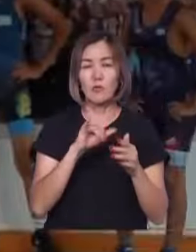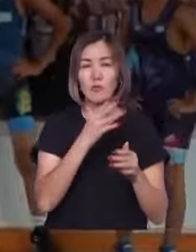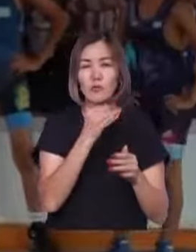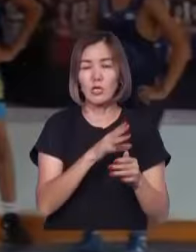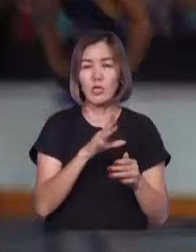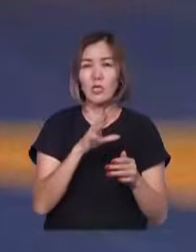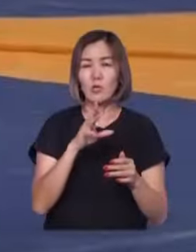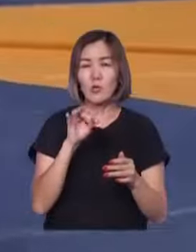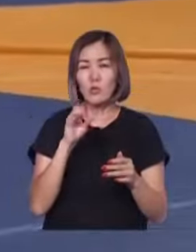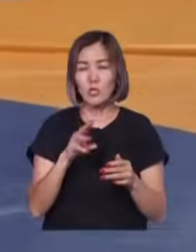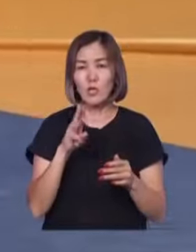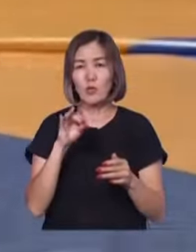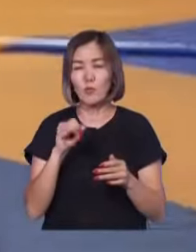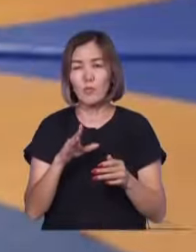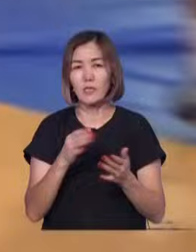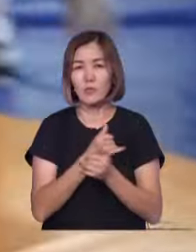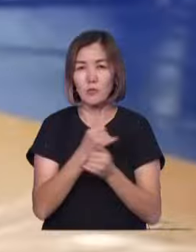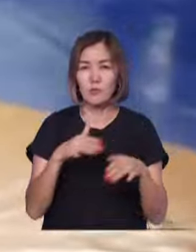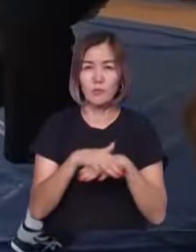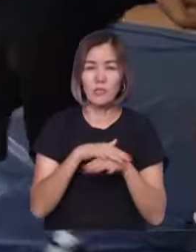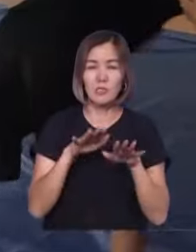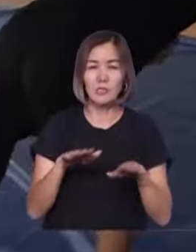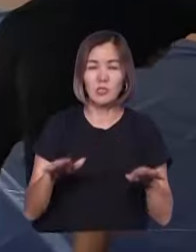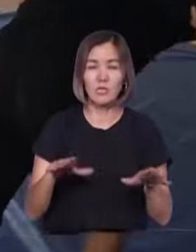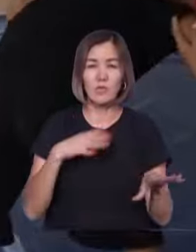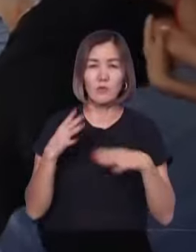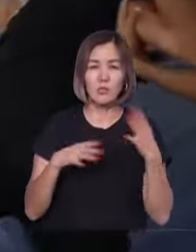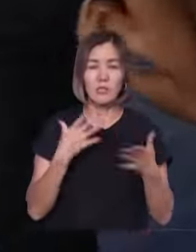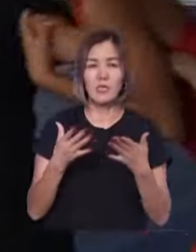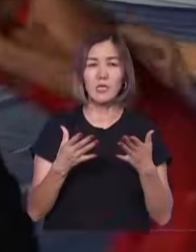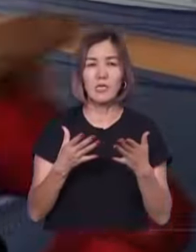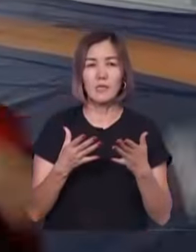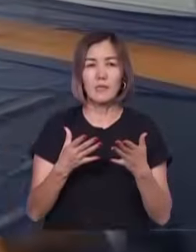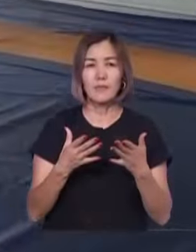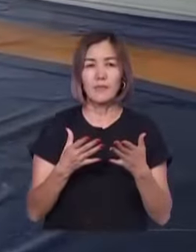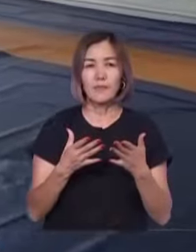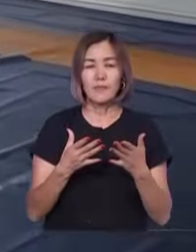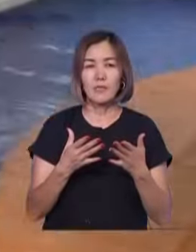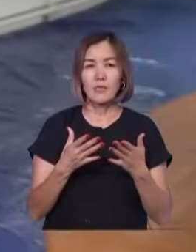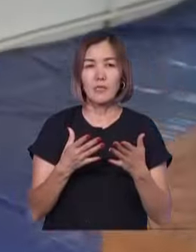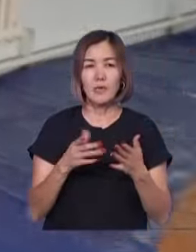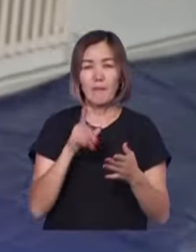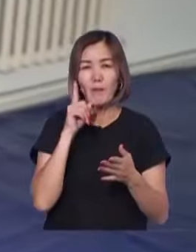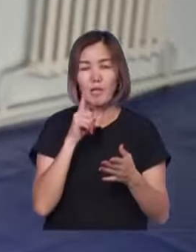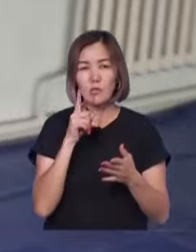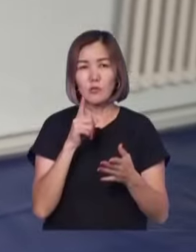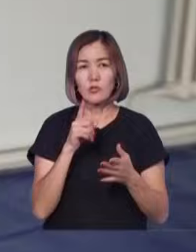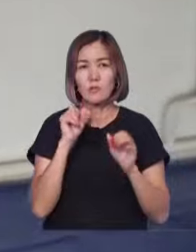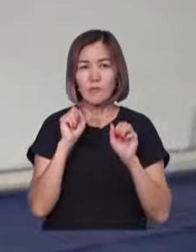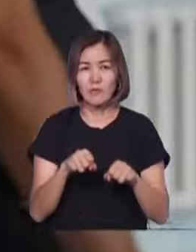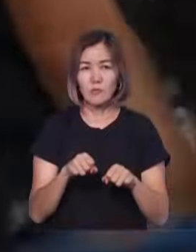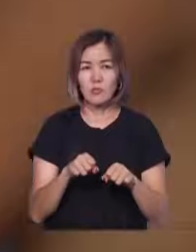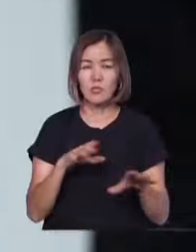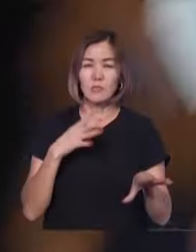Коктал Которые теперь служат на благо местных жителей благодаря усилиям неравнодушных сельчан у молодёжи Появилась возможность